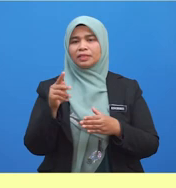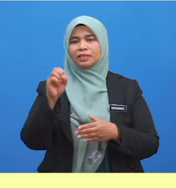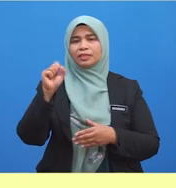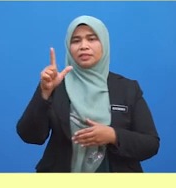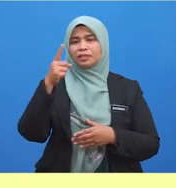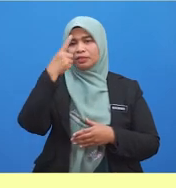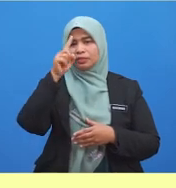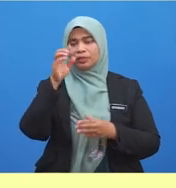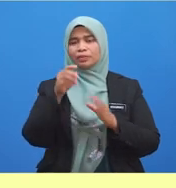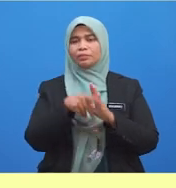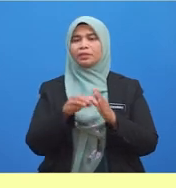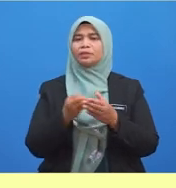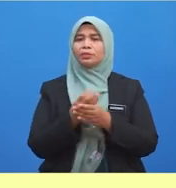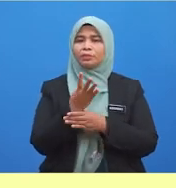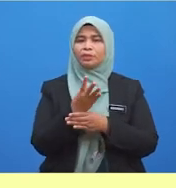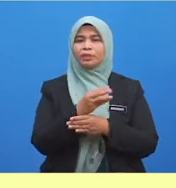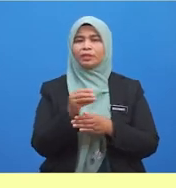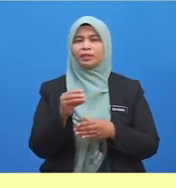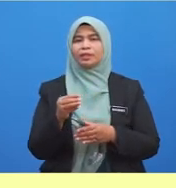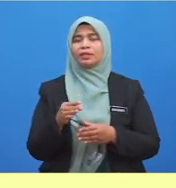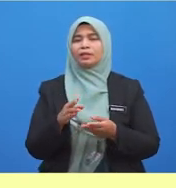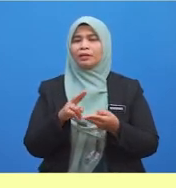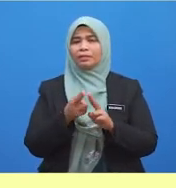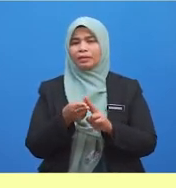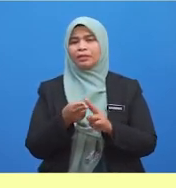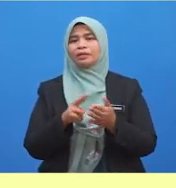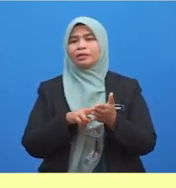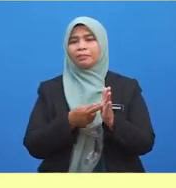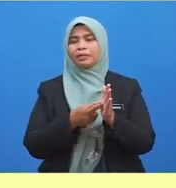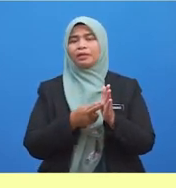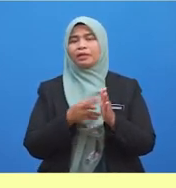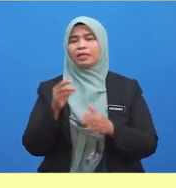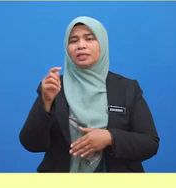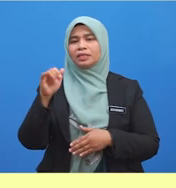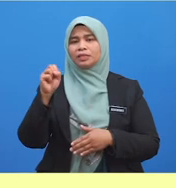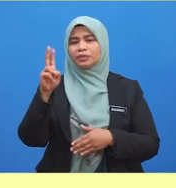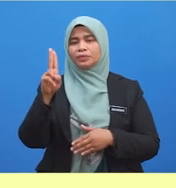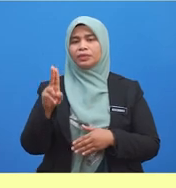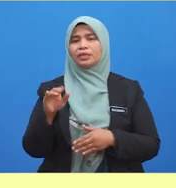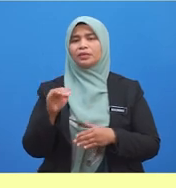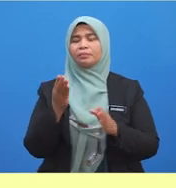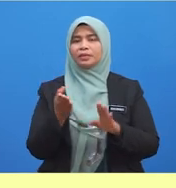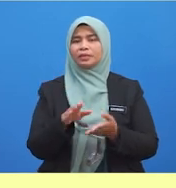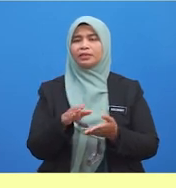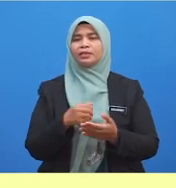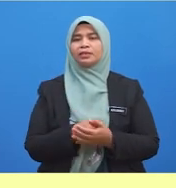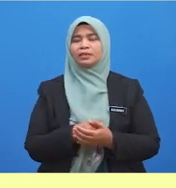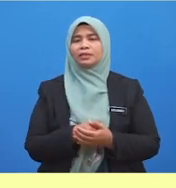mitosis menghasilkan sel untuk pertumbuhan dan membaiki tisu yang rosak atau